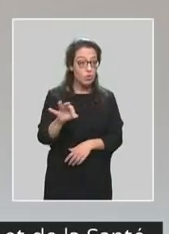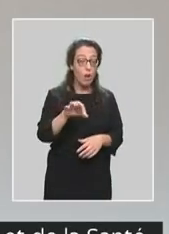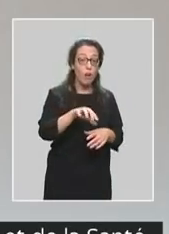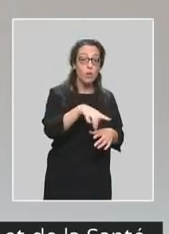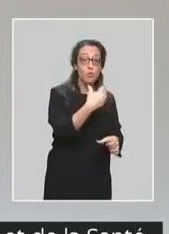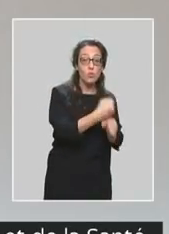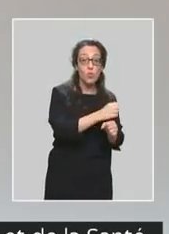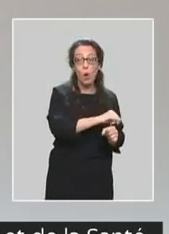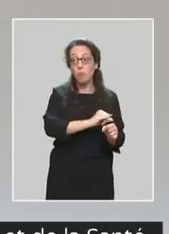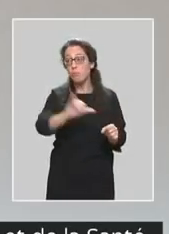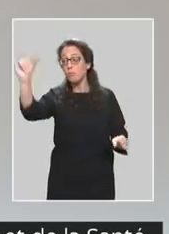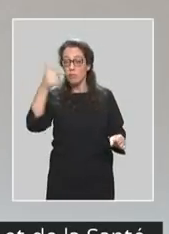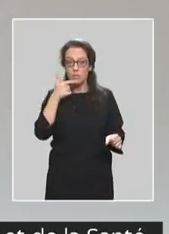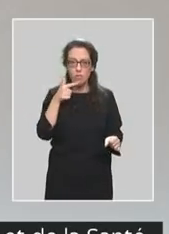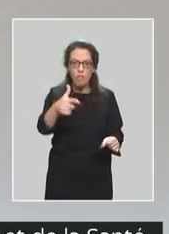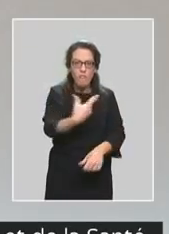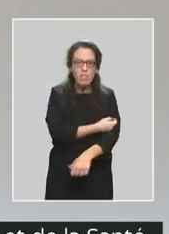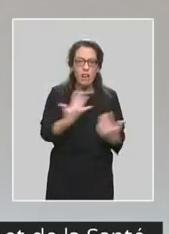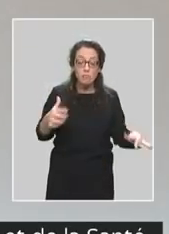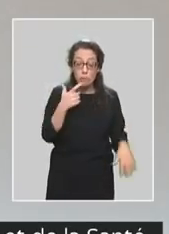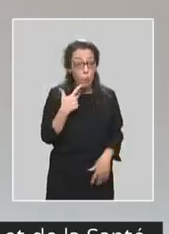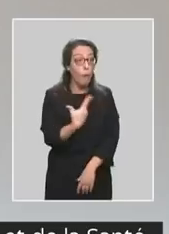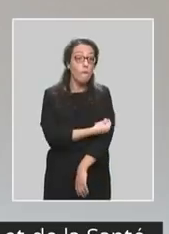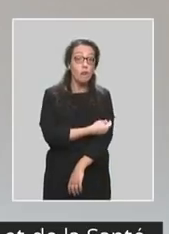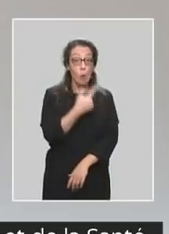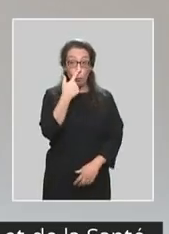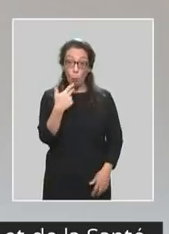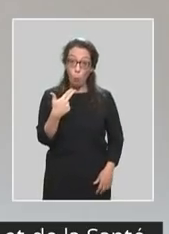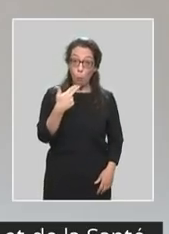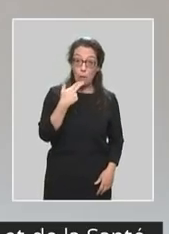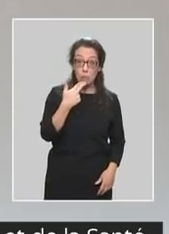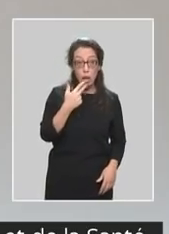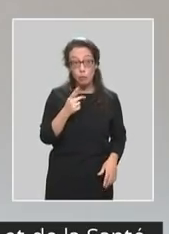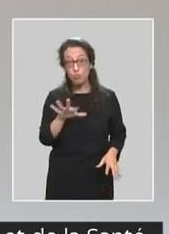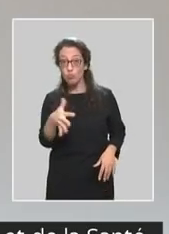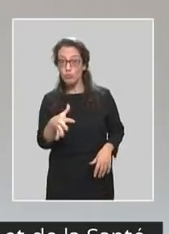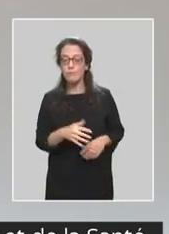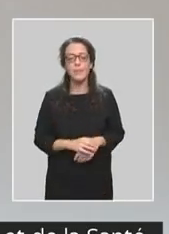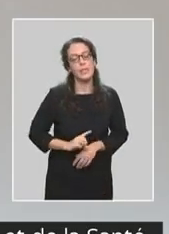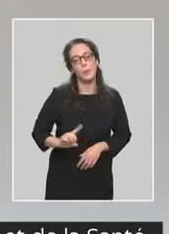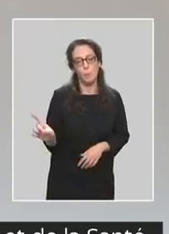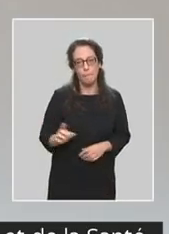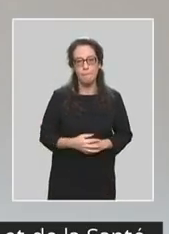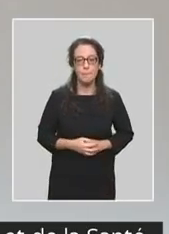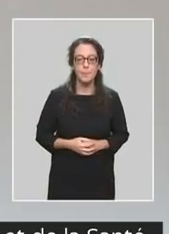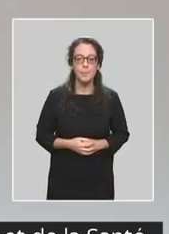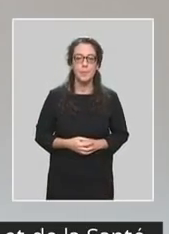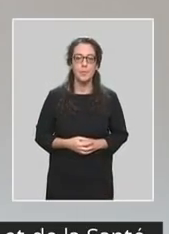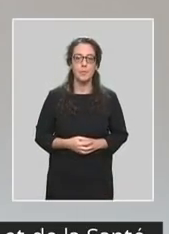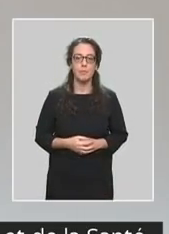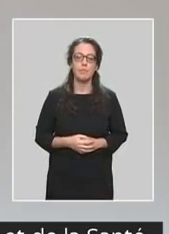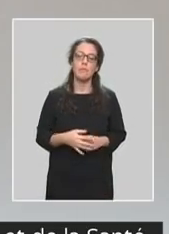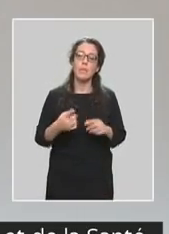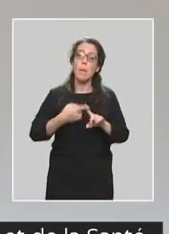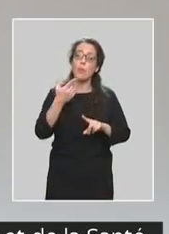plus, sommes vaccinés ? Est-ce que ça signifierait que le vaccin serait finalement moins efficace que prévu ? Non. Et en fait, il faut bien que vous compreniez